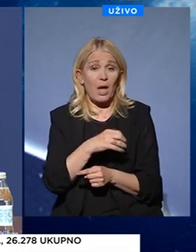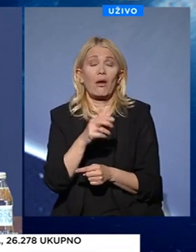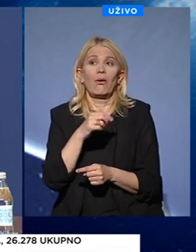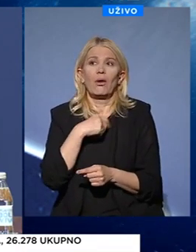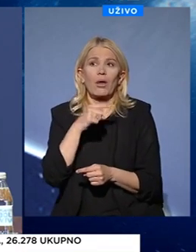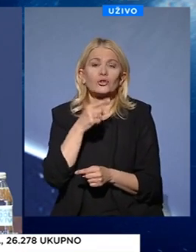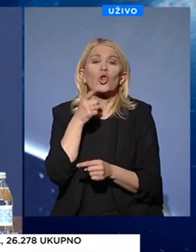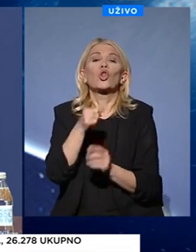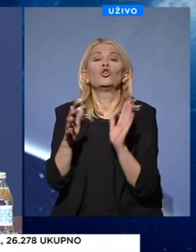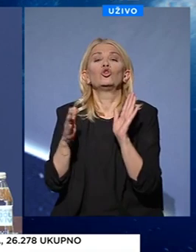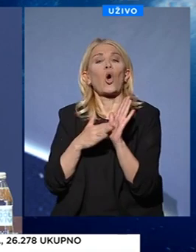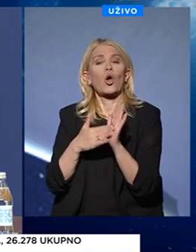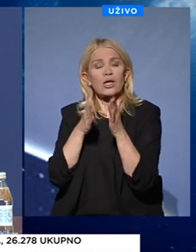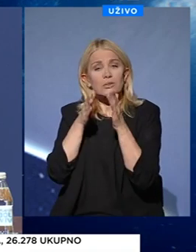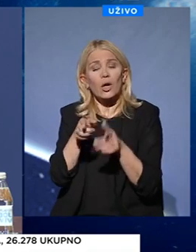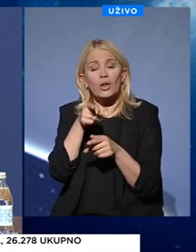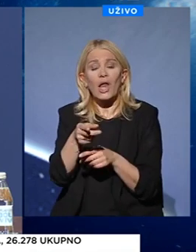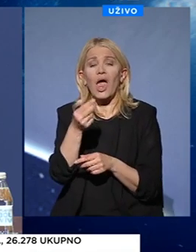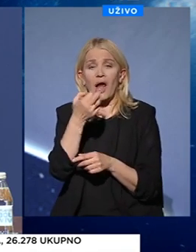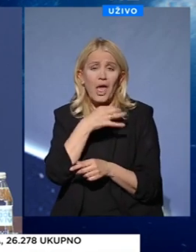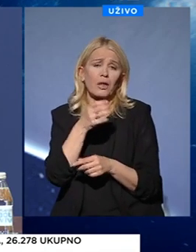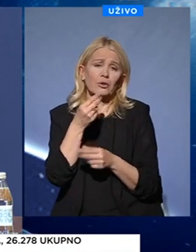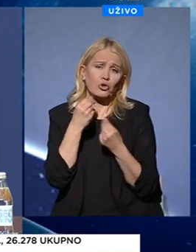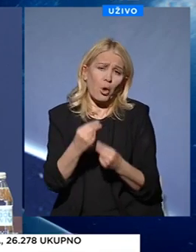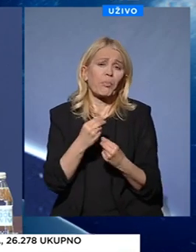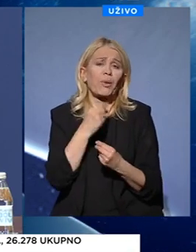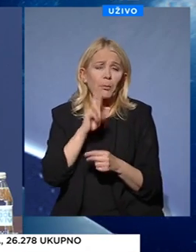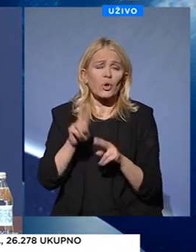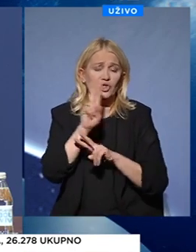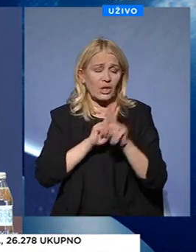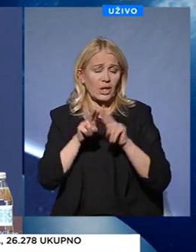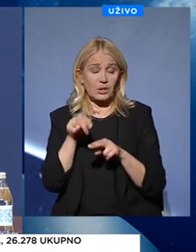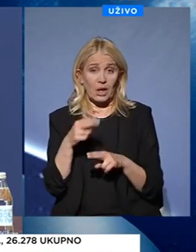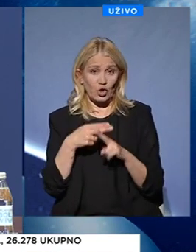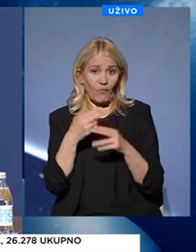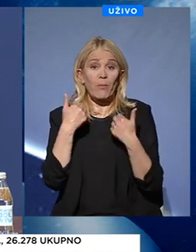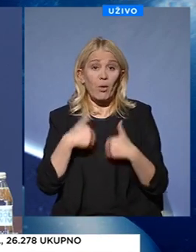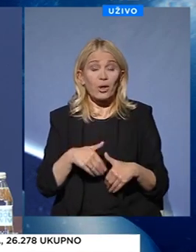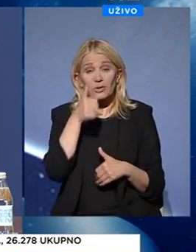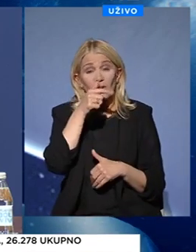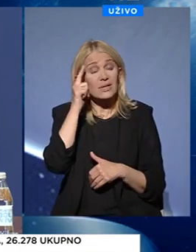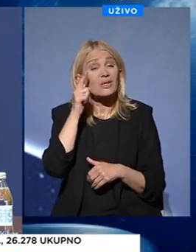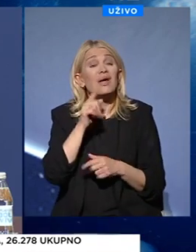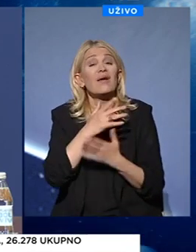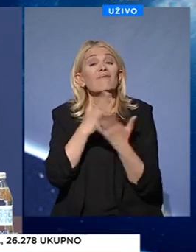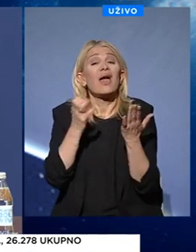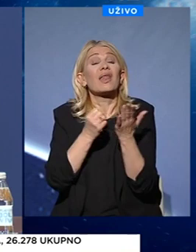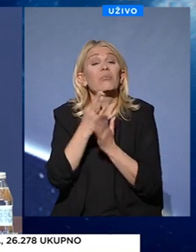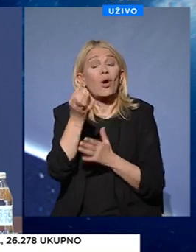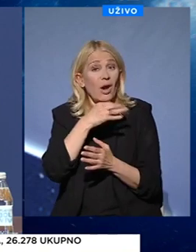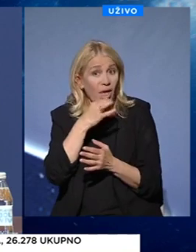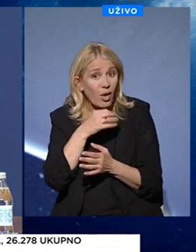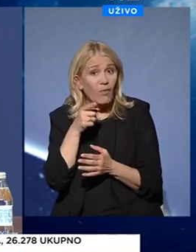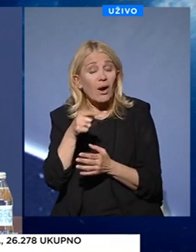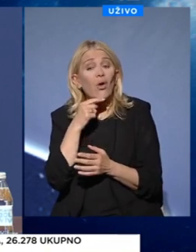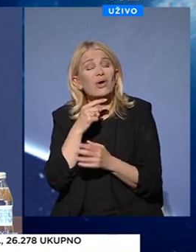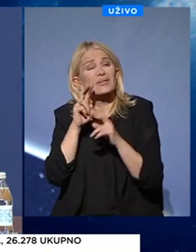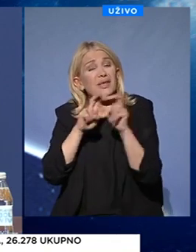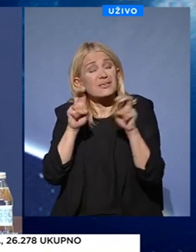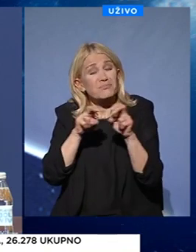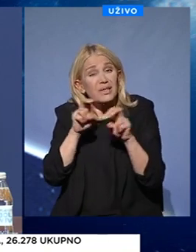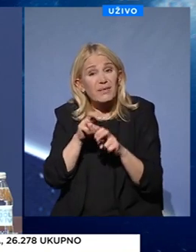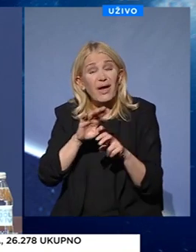apsolutno dokazano da je sigurno i pouzdano efikasno lečenje ove bolesti. Što znači da postoji veliki broj lekova koji su u fazi ispitivanja, ceo